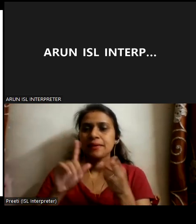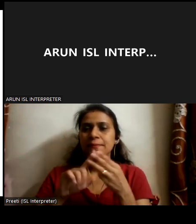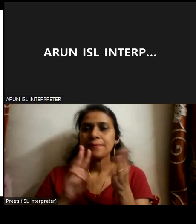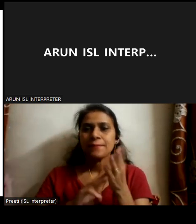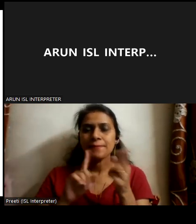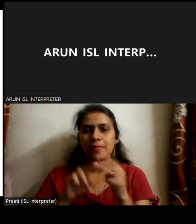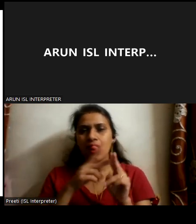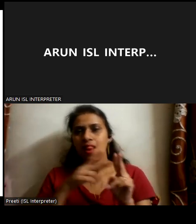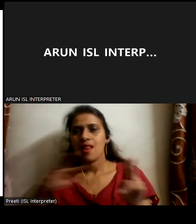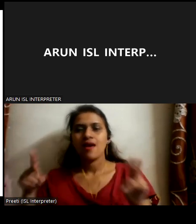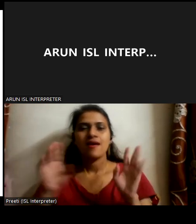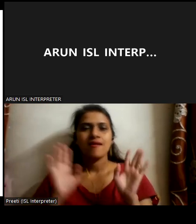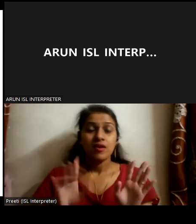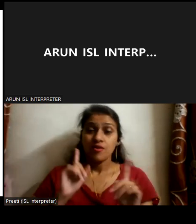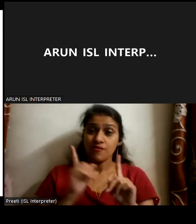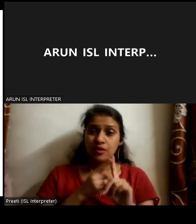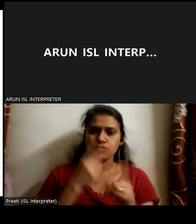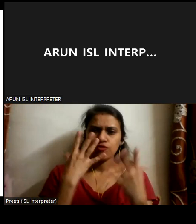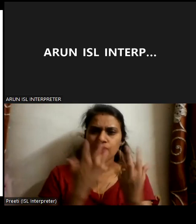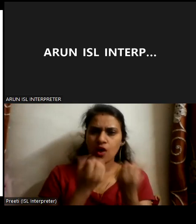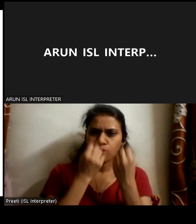बिफोर वी गेट इनटू फाइंडिंग सॉल्यूशंस,